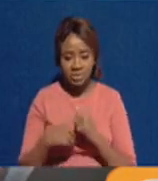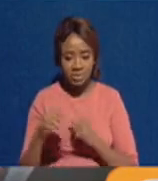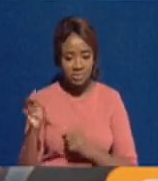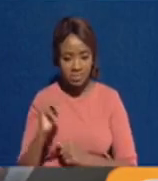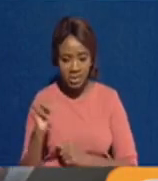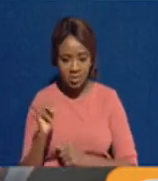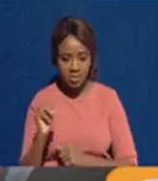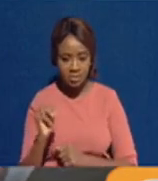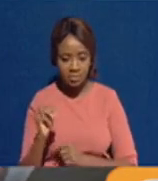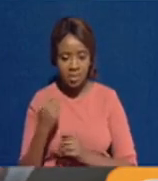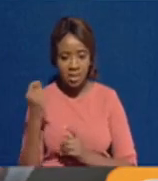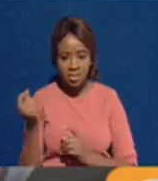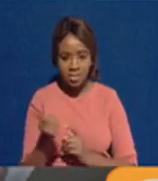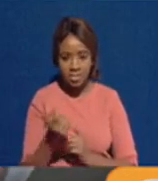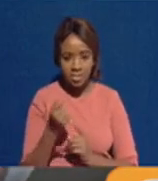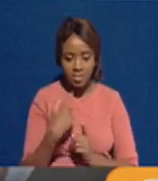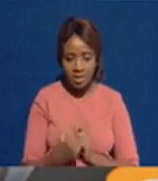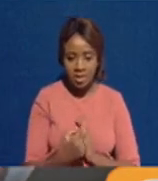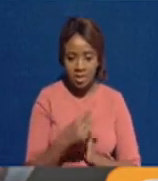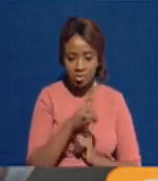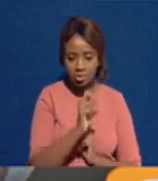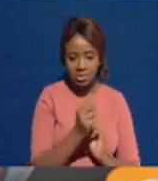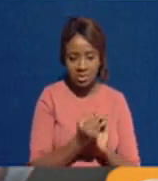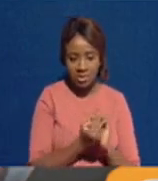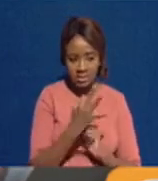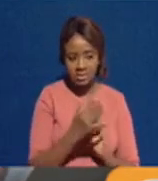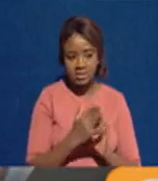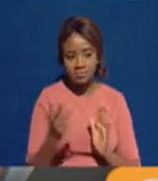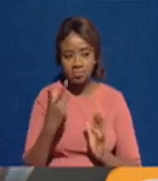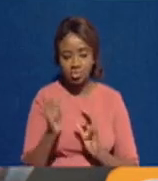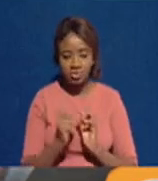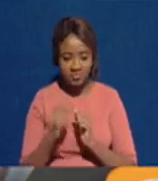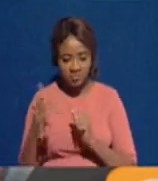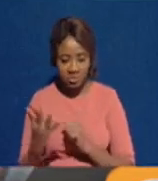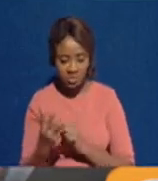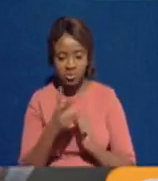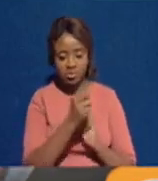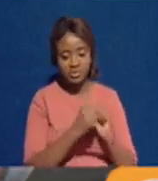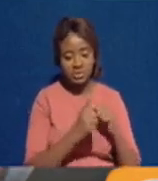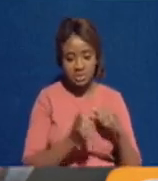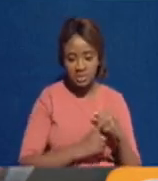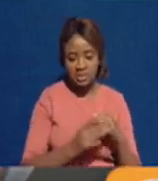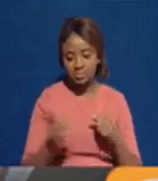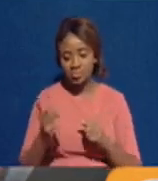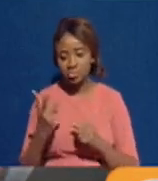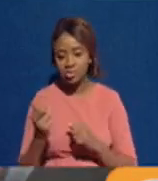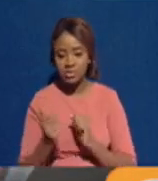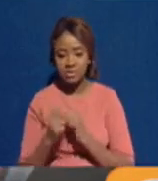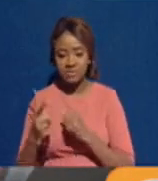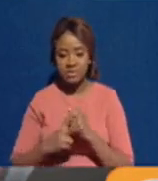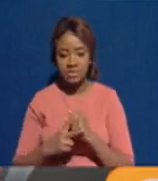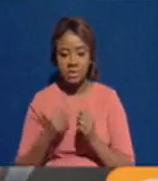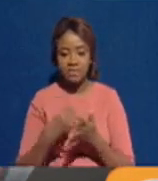shillings between the 2013-2014 and 2016-2017 financial years.